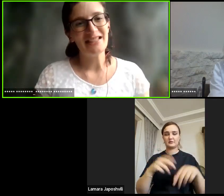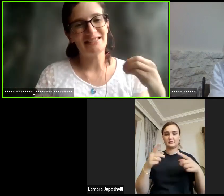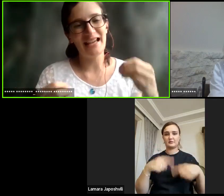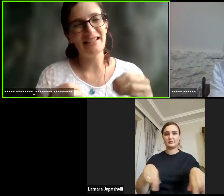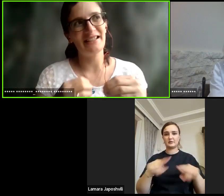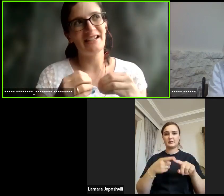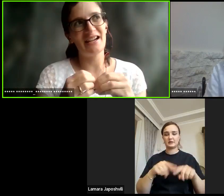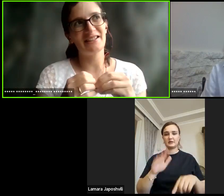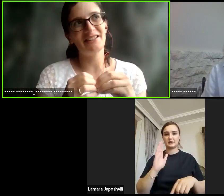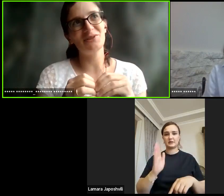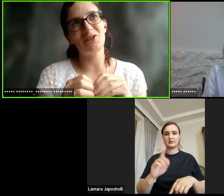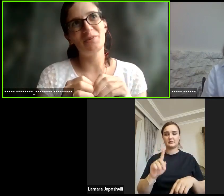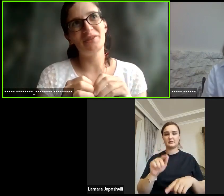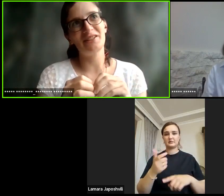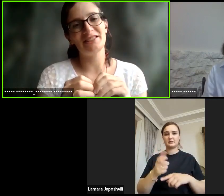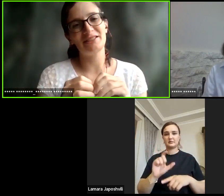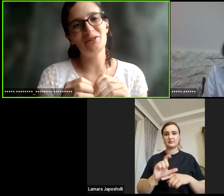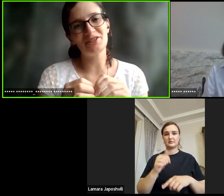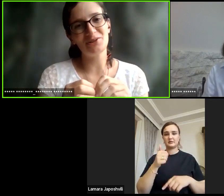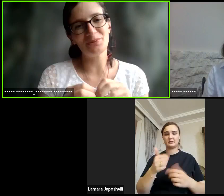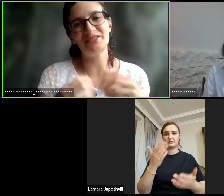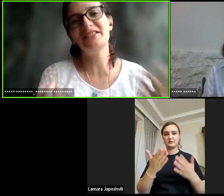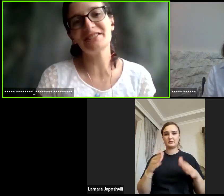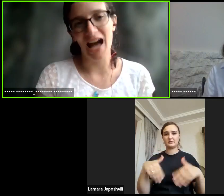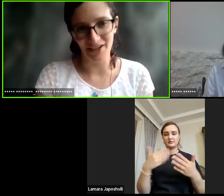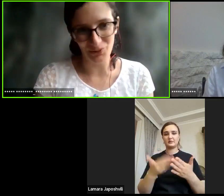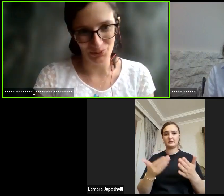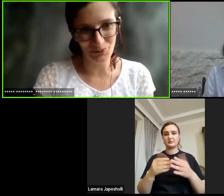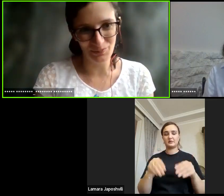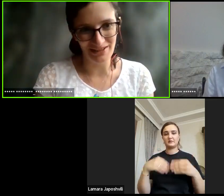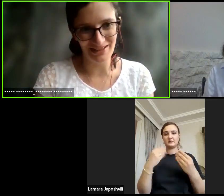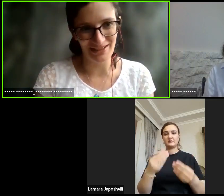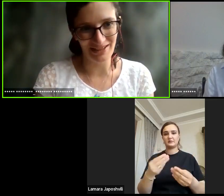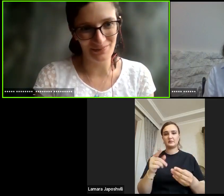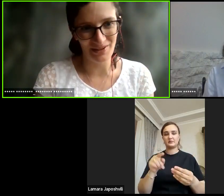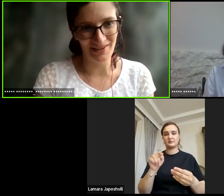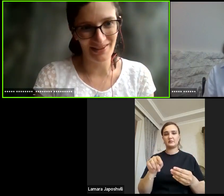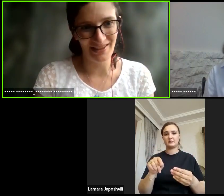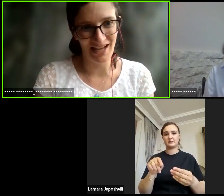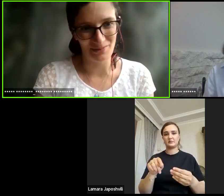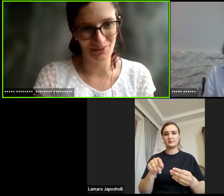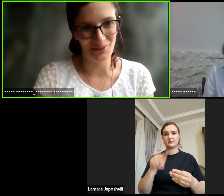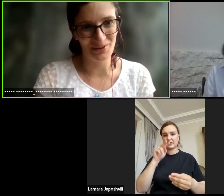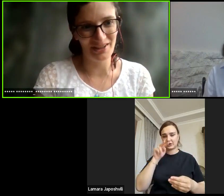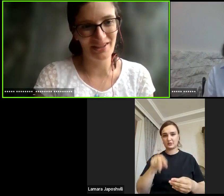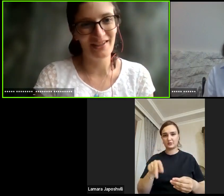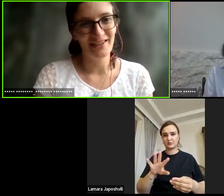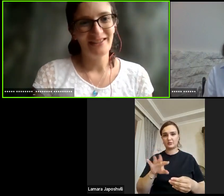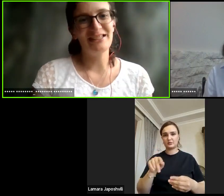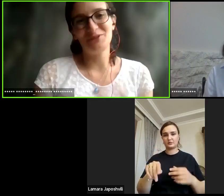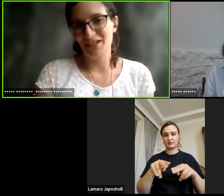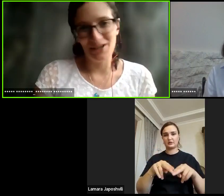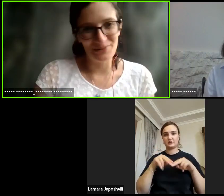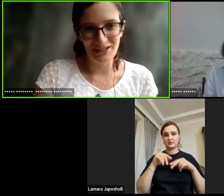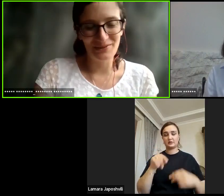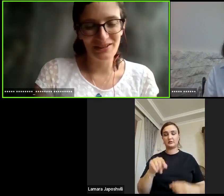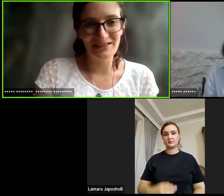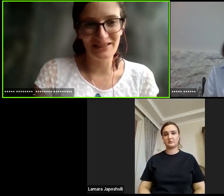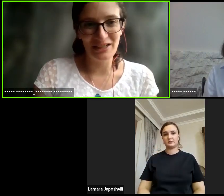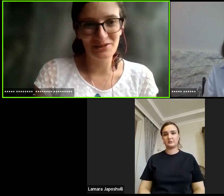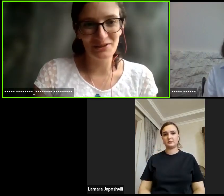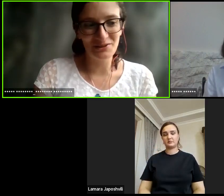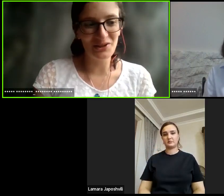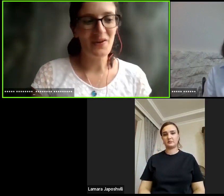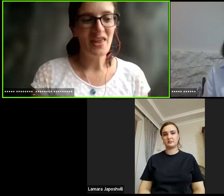რომ ძალიან კარგია თუ რეკომენდაციას მიცემთ რომ ძირს არ იყურონ პაციენტებს ამ შემთხვევაში აი საკუთარი